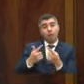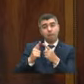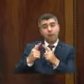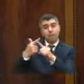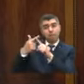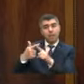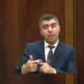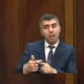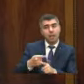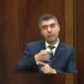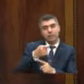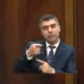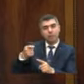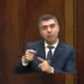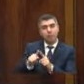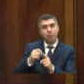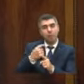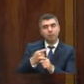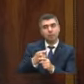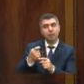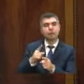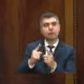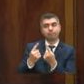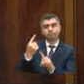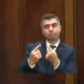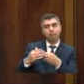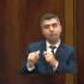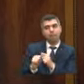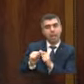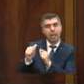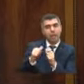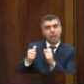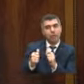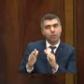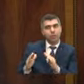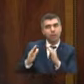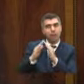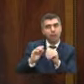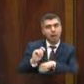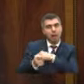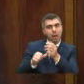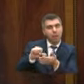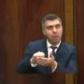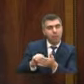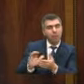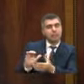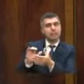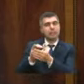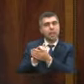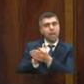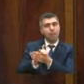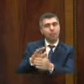الخاصة ببرنامج الحد من الفوارق المجالية والاجتماعية وإقرار التضامن على مستوى